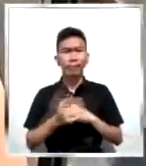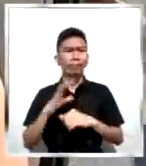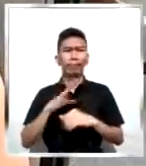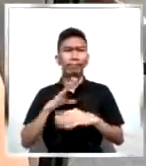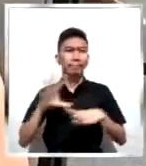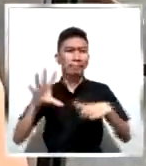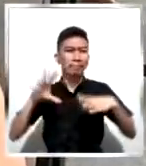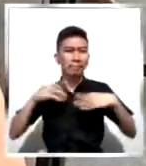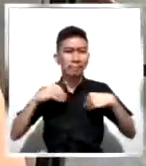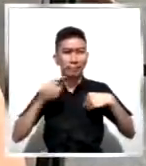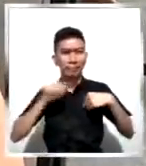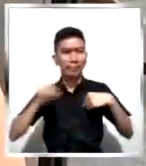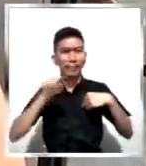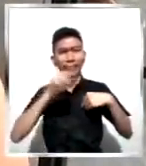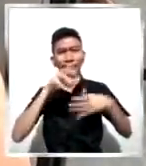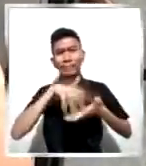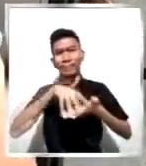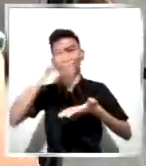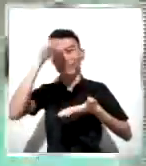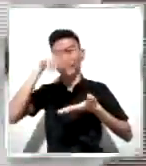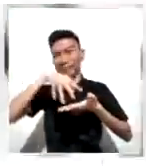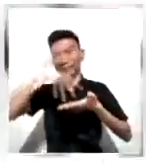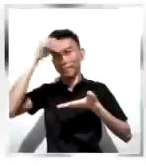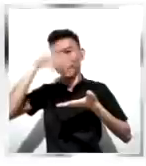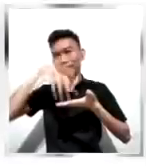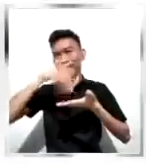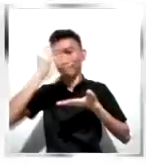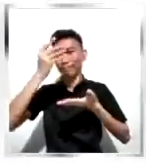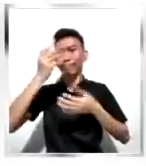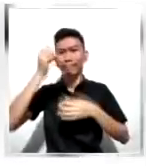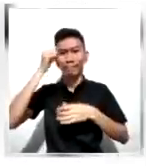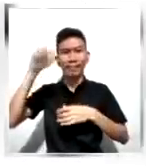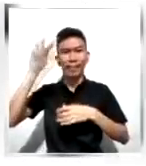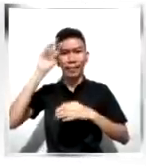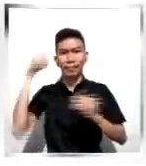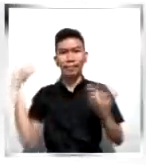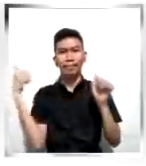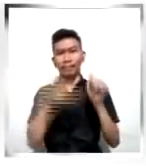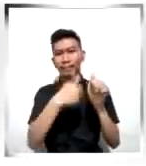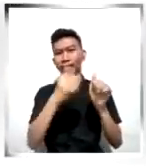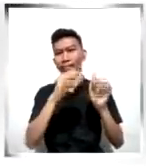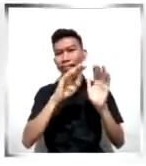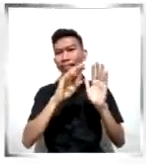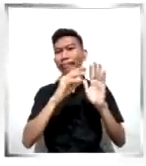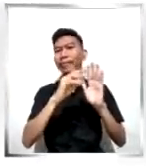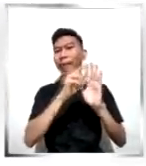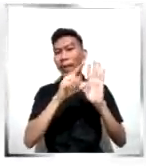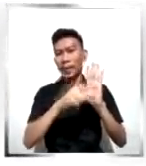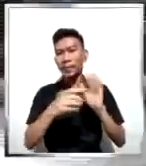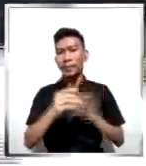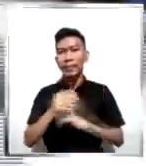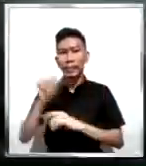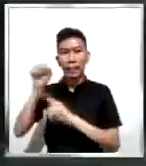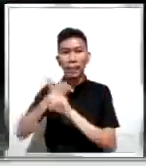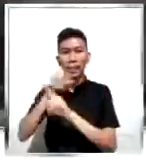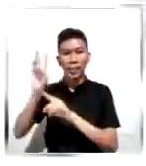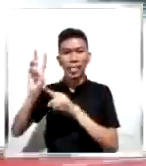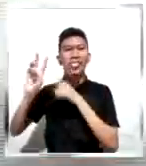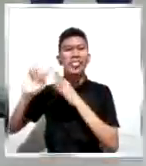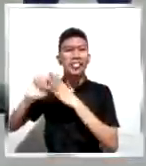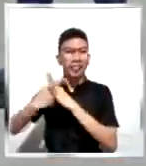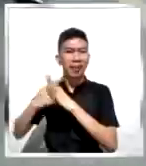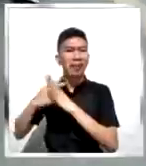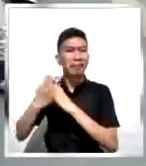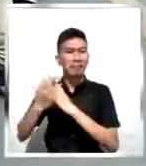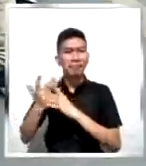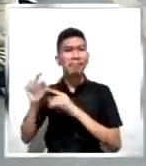matuto. Sumunod sa batas. Sa September 6 na ipatutupad ang nasabing ordinansa. At bilang tulong sa mga